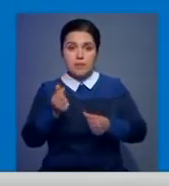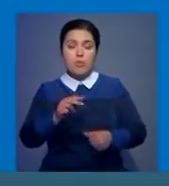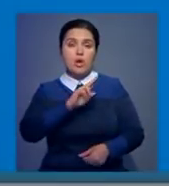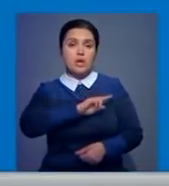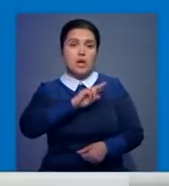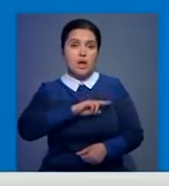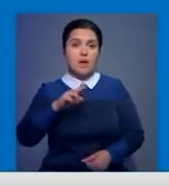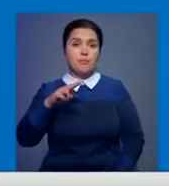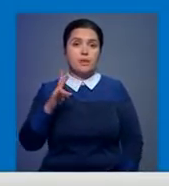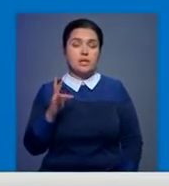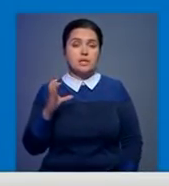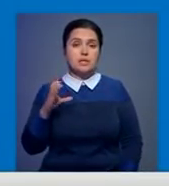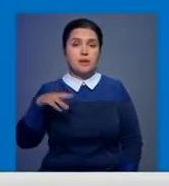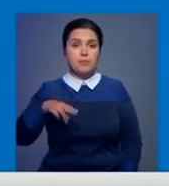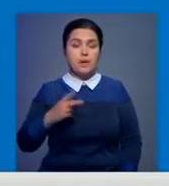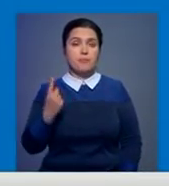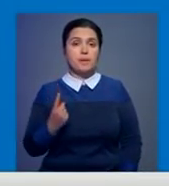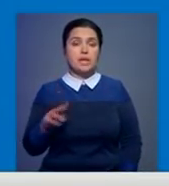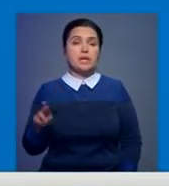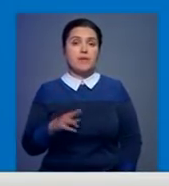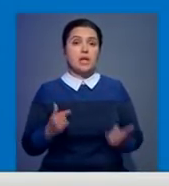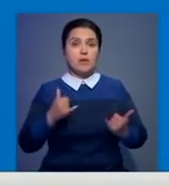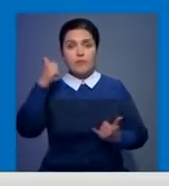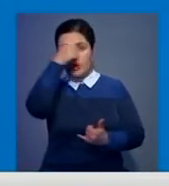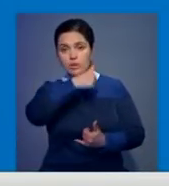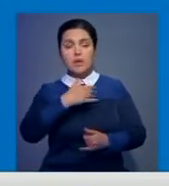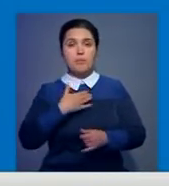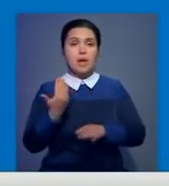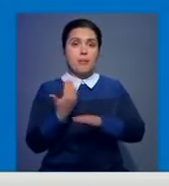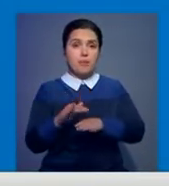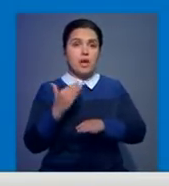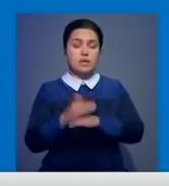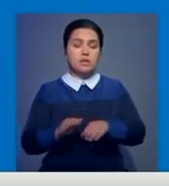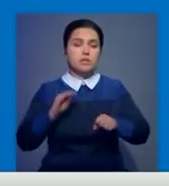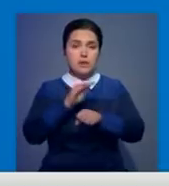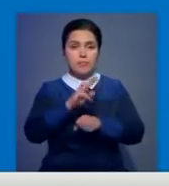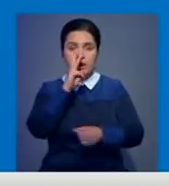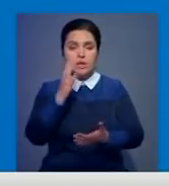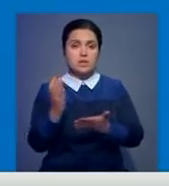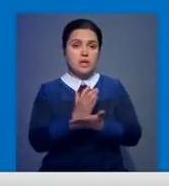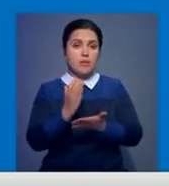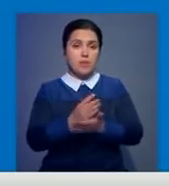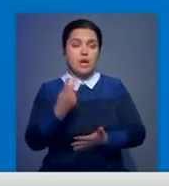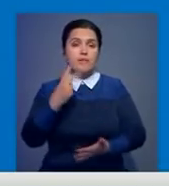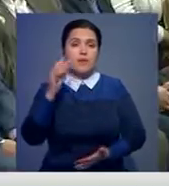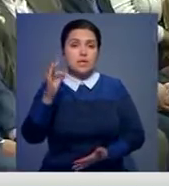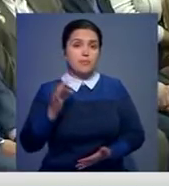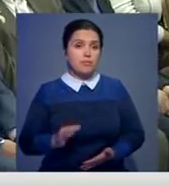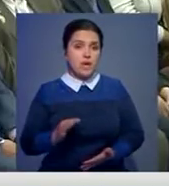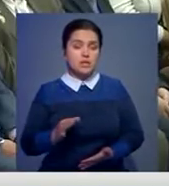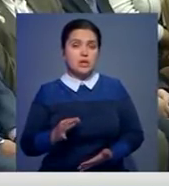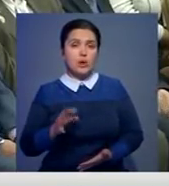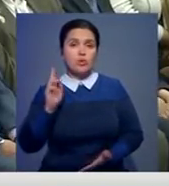работников ПМСП с 1 января этого года мы поэтапно повышаем заработную плату на 20%